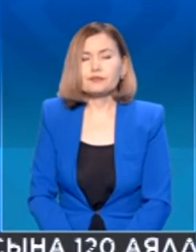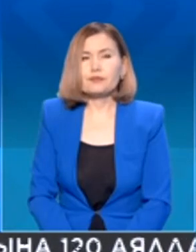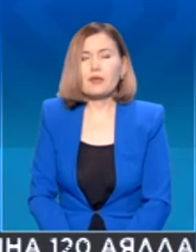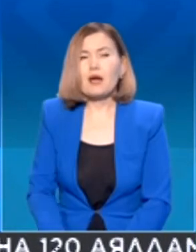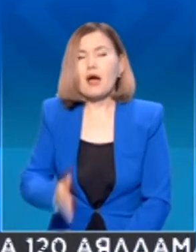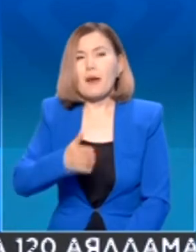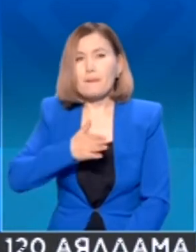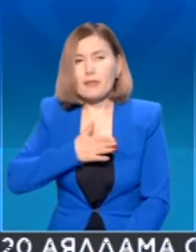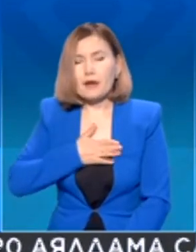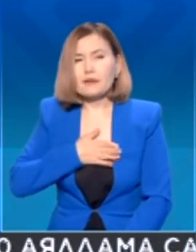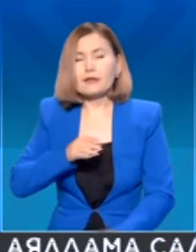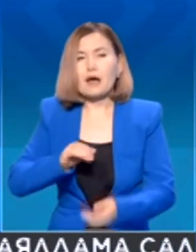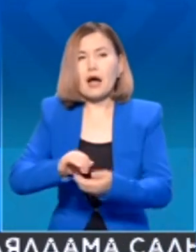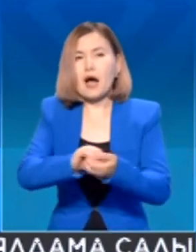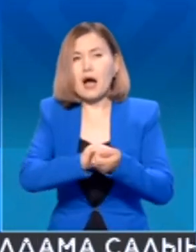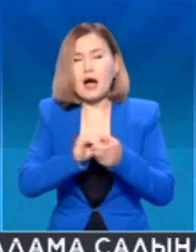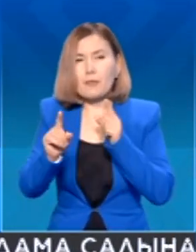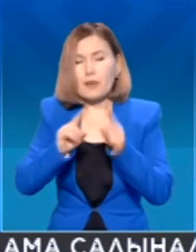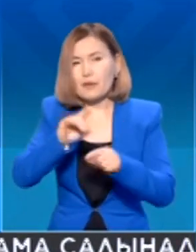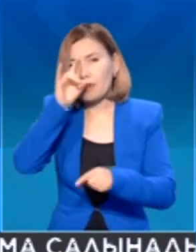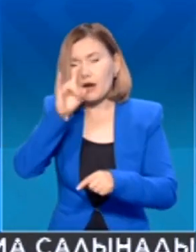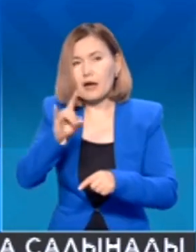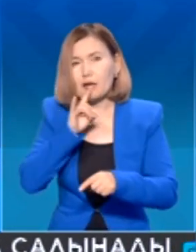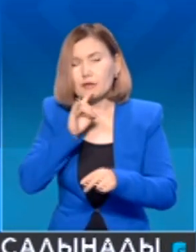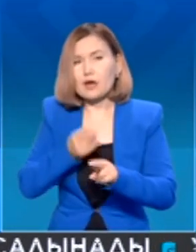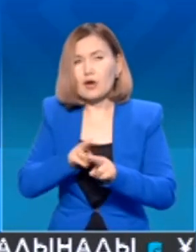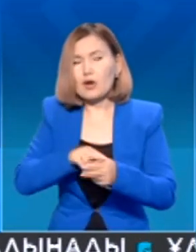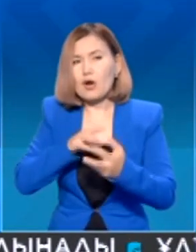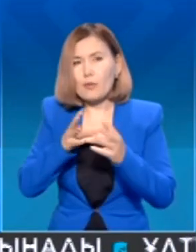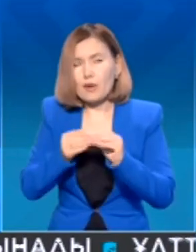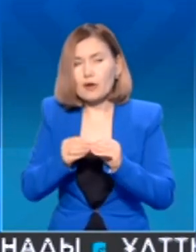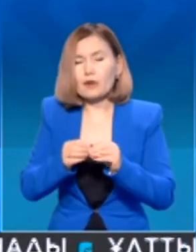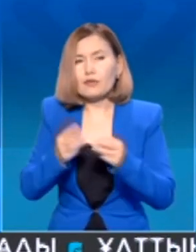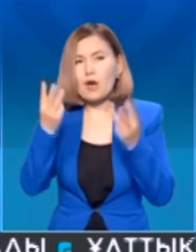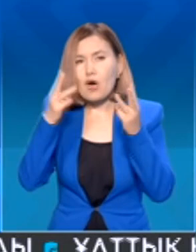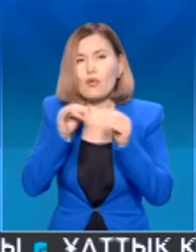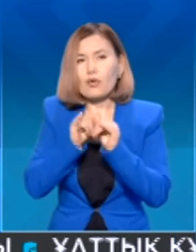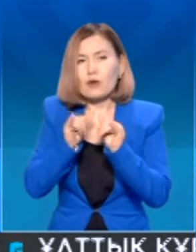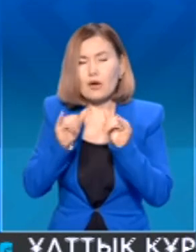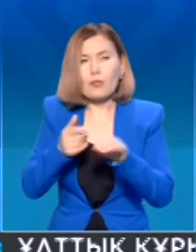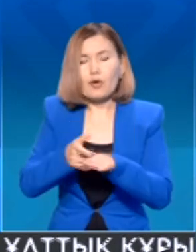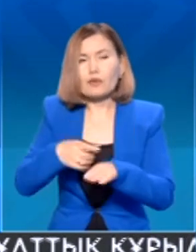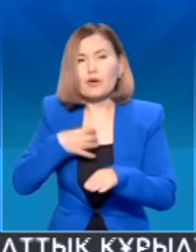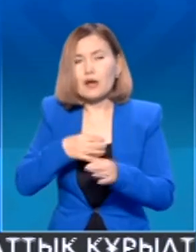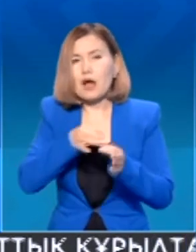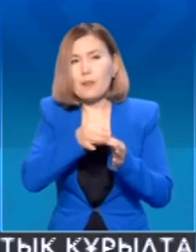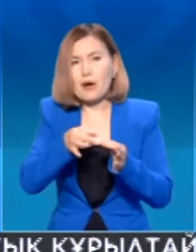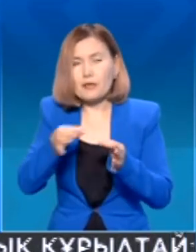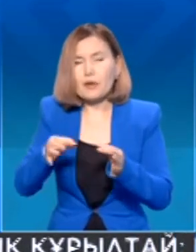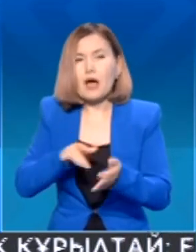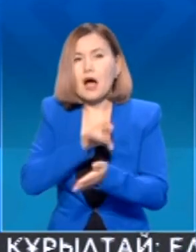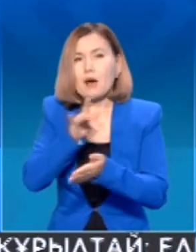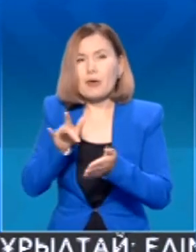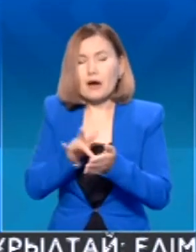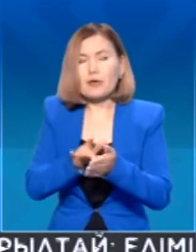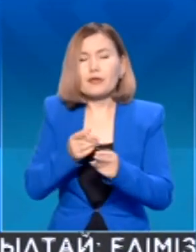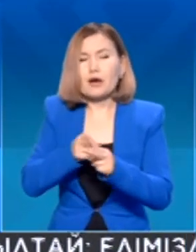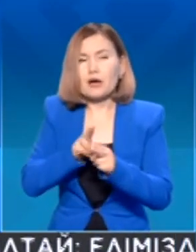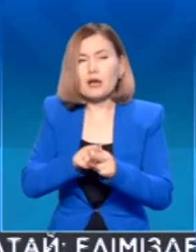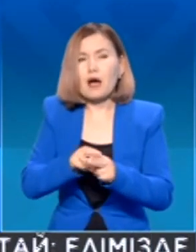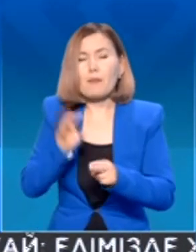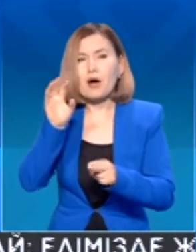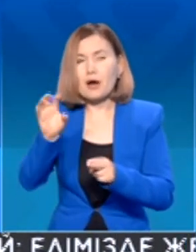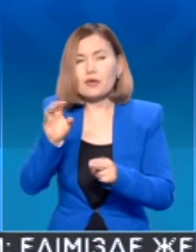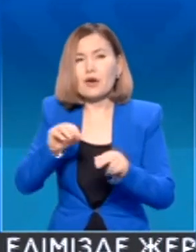Мен жақында ассамблея сессиясында еліміздің геральдика белгілерін жетілдіру қажеттігі туралы айттым. Алдымен аймақтардың және қалалардың таңбасын